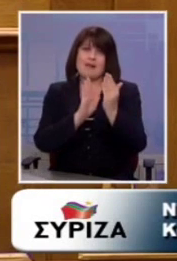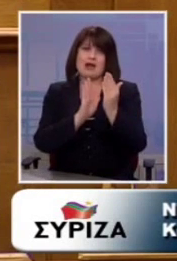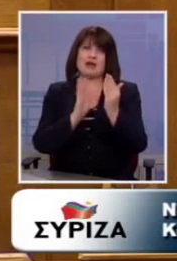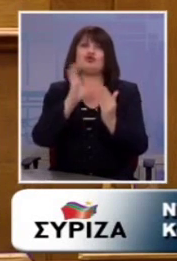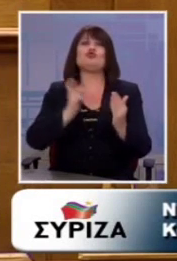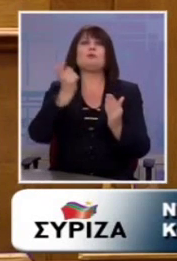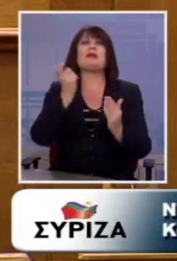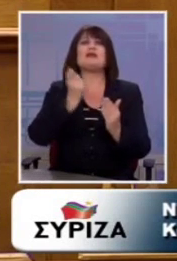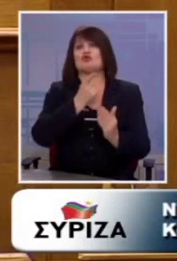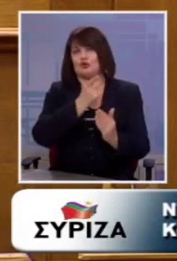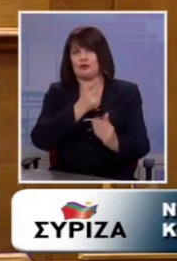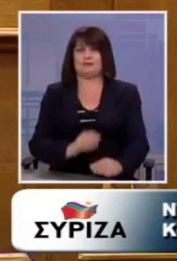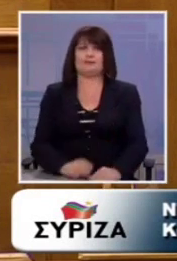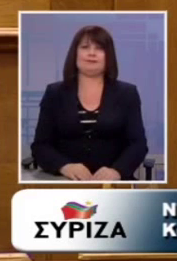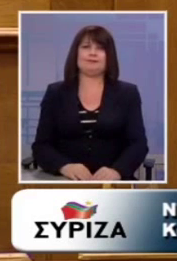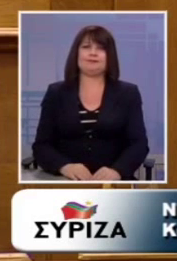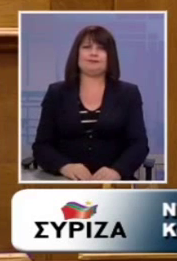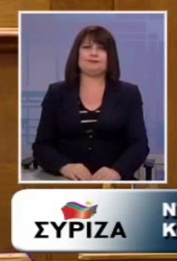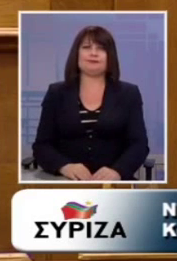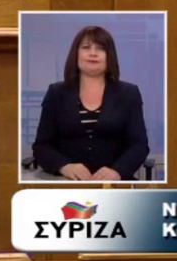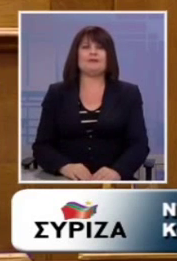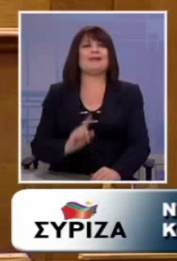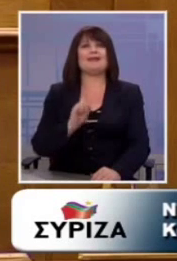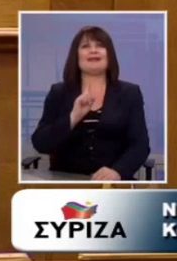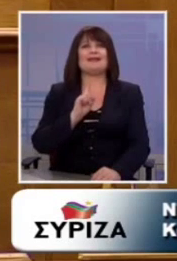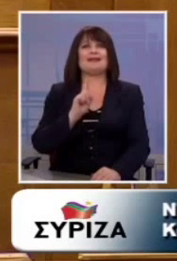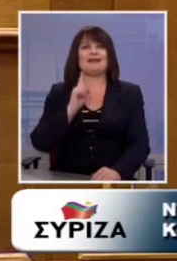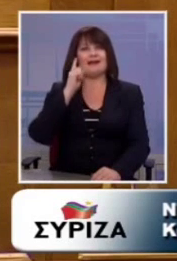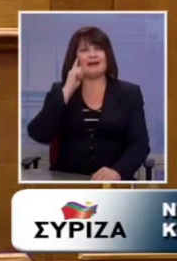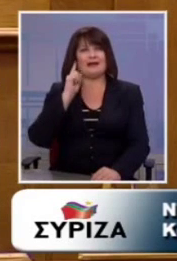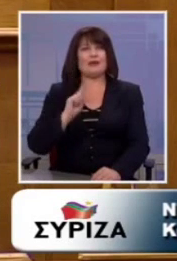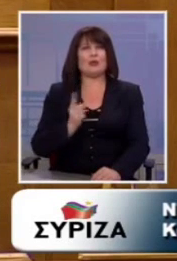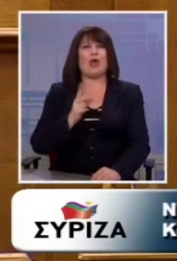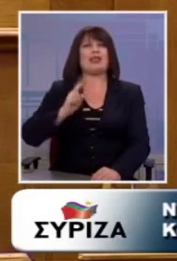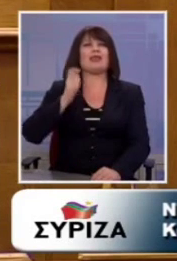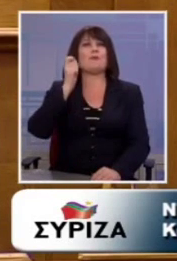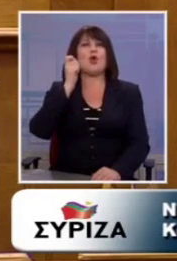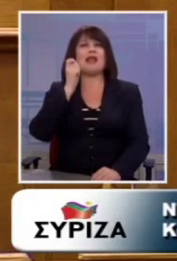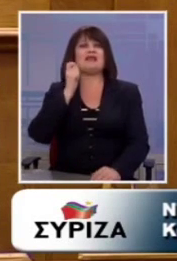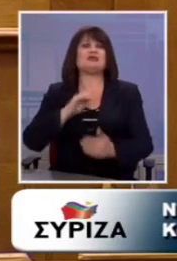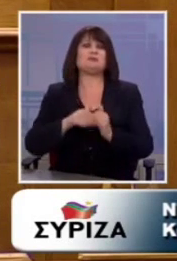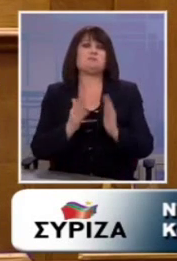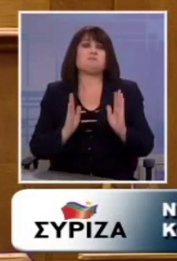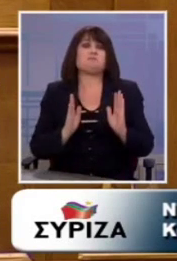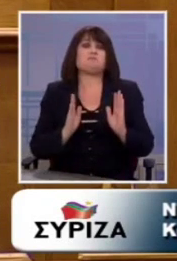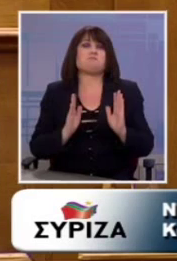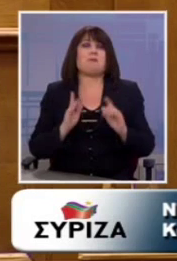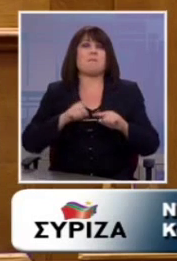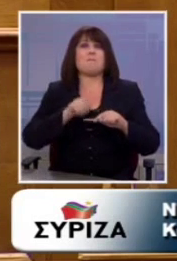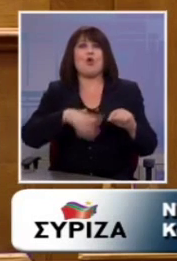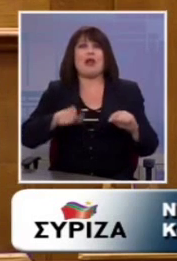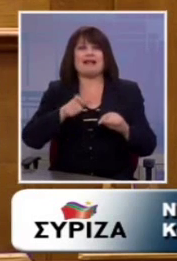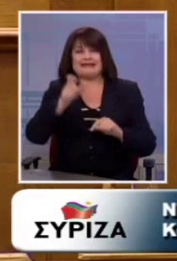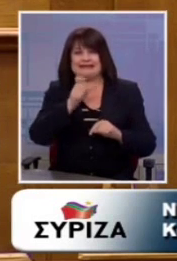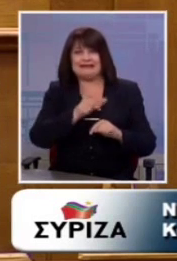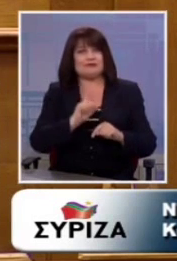πιστωτές. Δεν διαιρεί μικροκομματικά και με τη συνήθεια αντιπολιτευτική αδράνεια τους Έλληνες πολίτες, αλλά